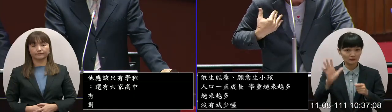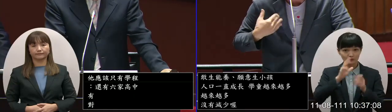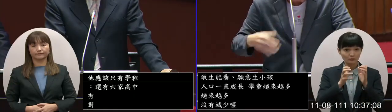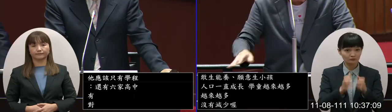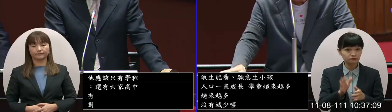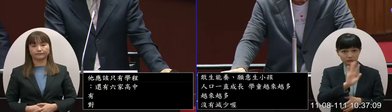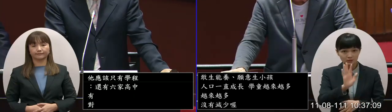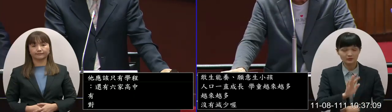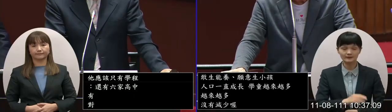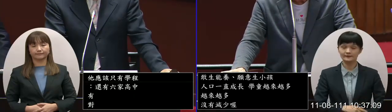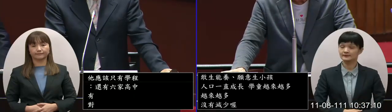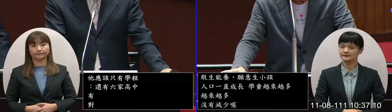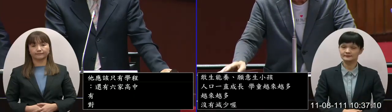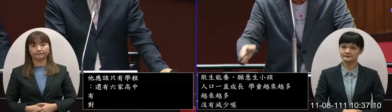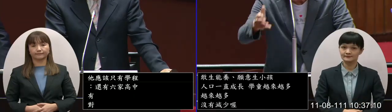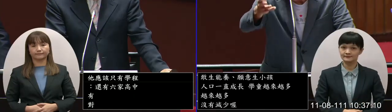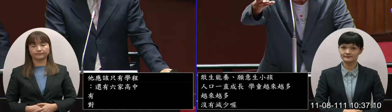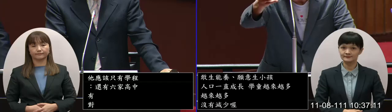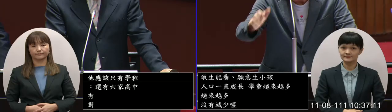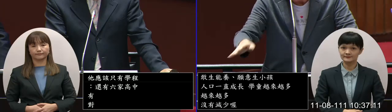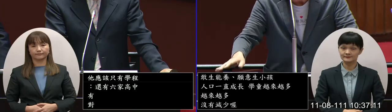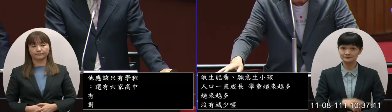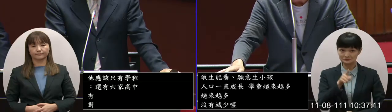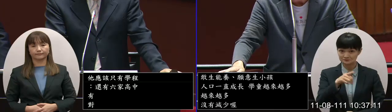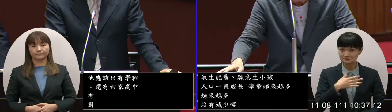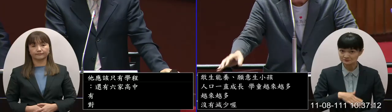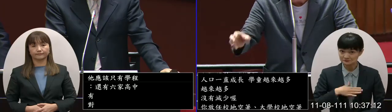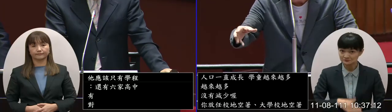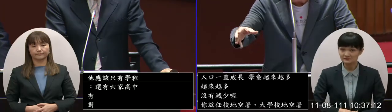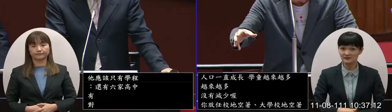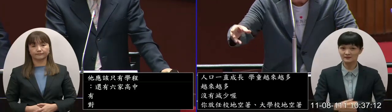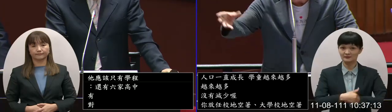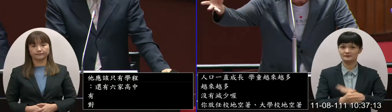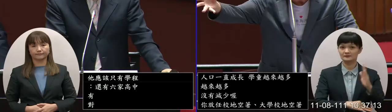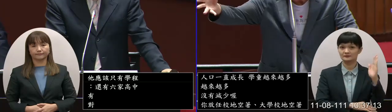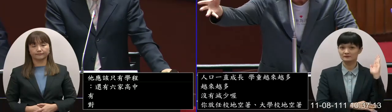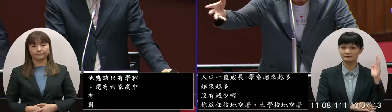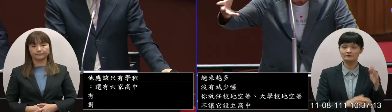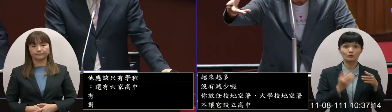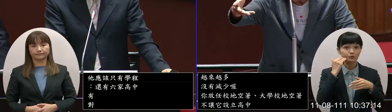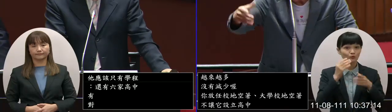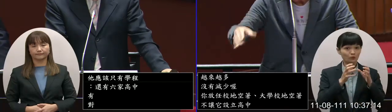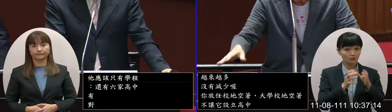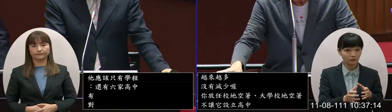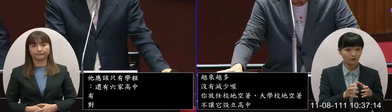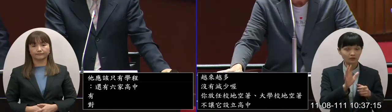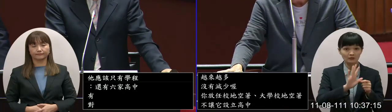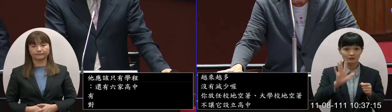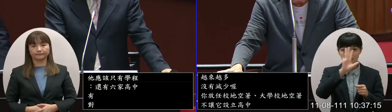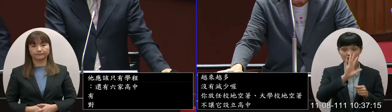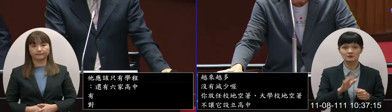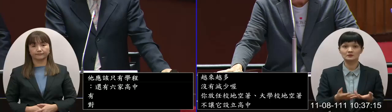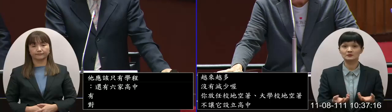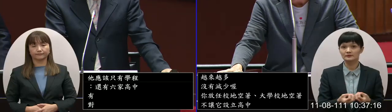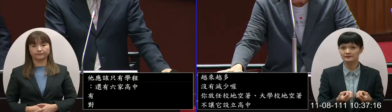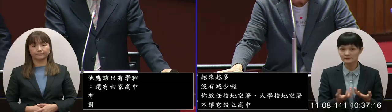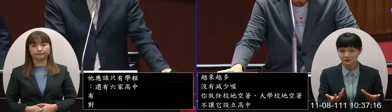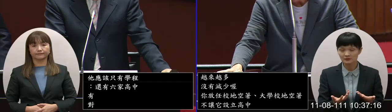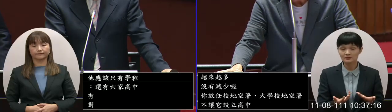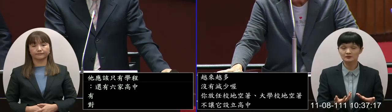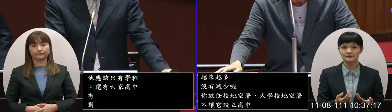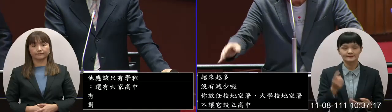是无法度啦，哦，这你知影是县政府要设高中哦，要用完全中学的方